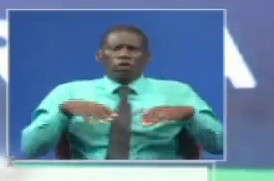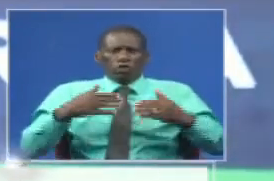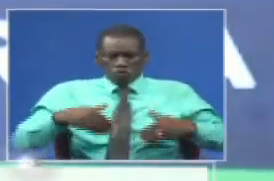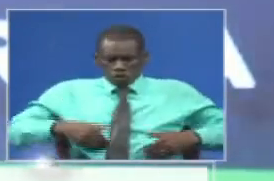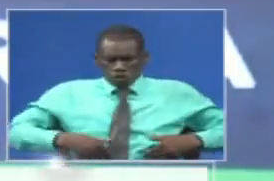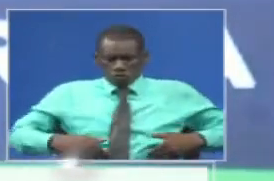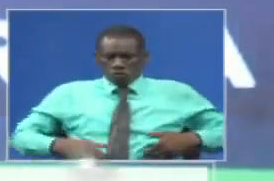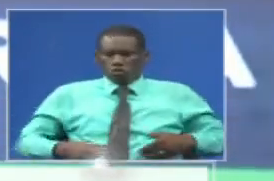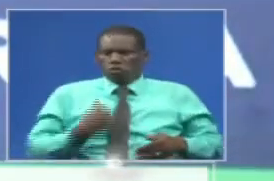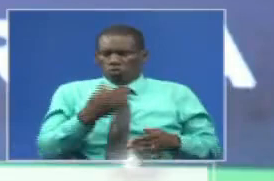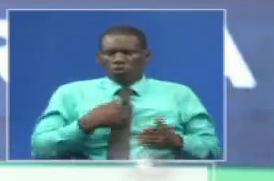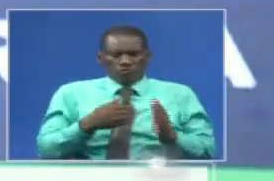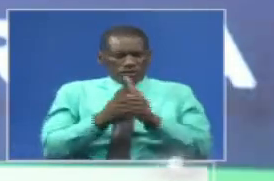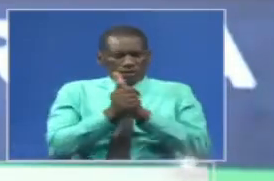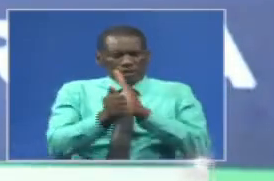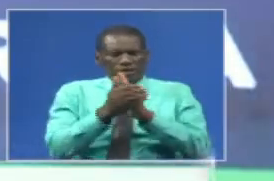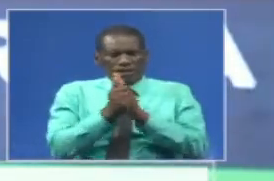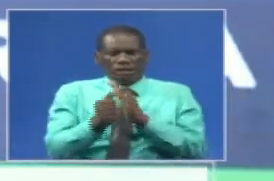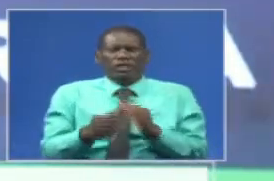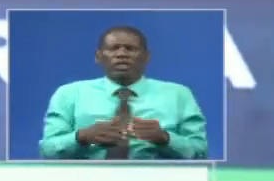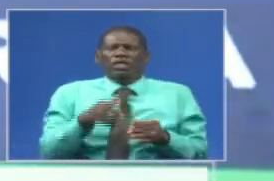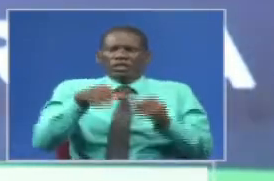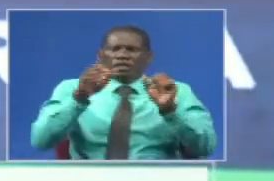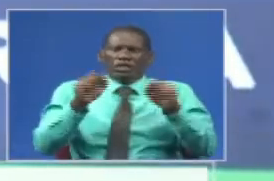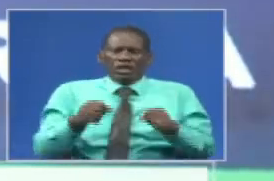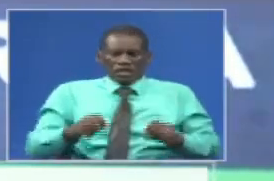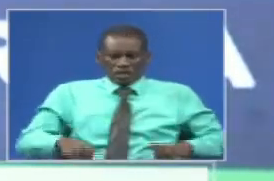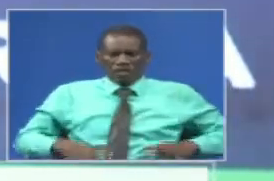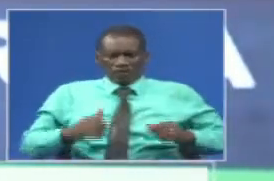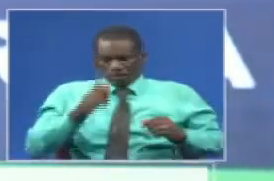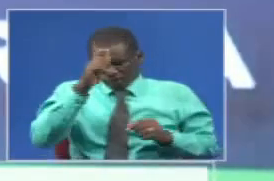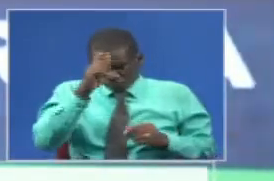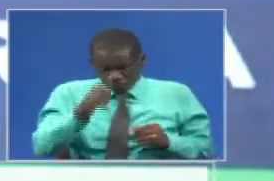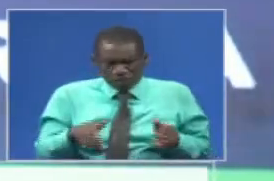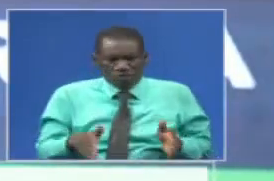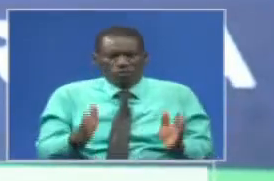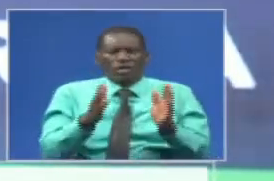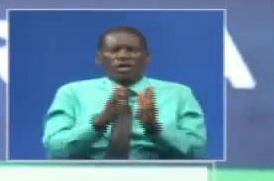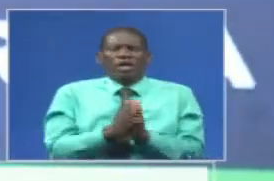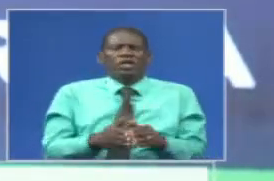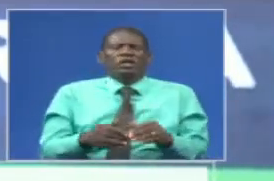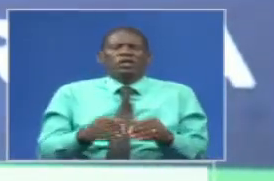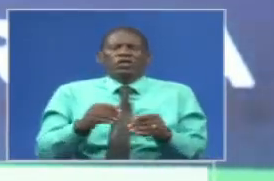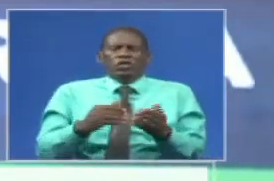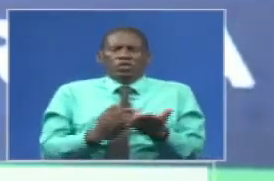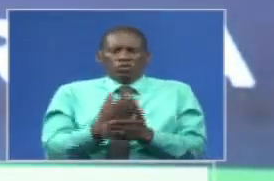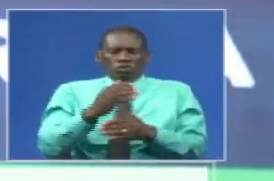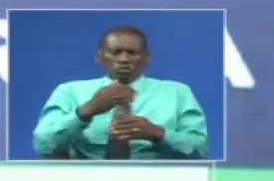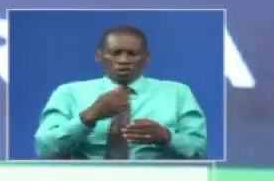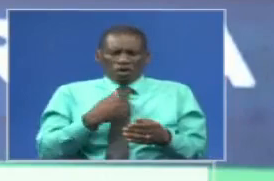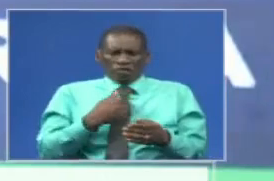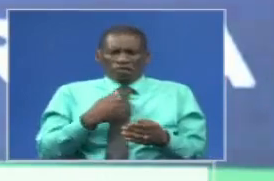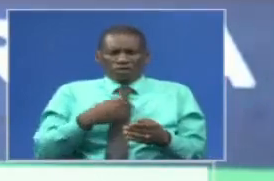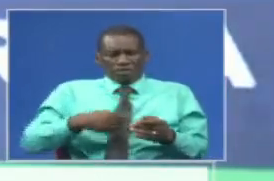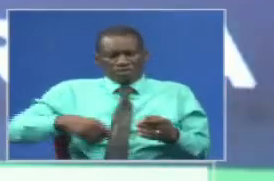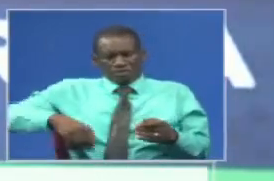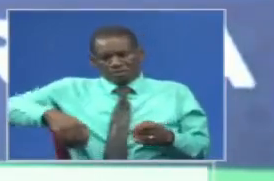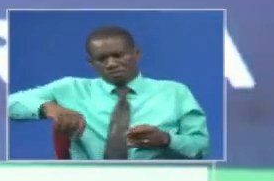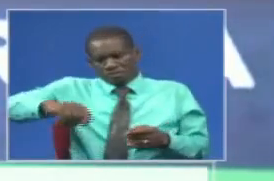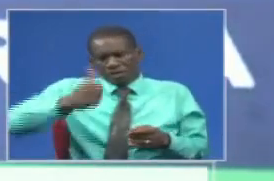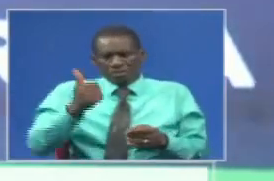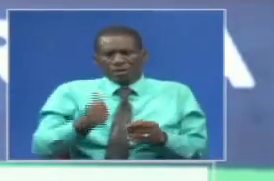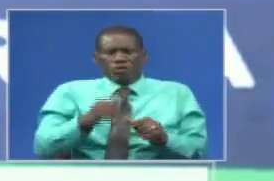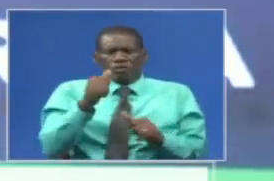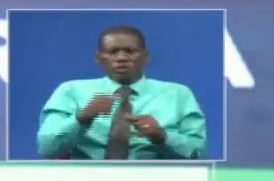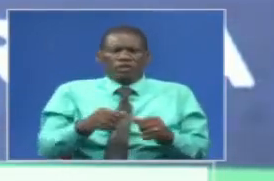wote ambao wako na talanta waweze kuishi kwa njia ya heshima kwa kupata malipo